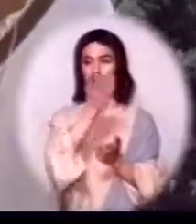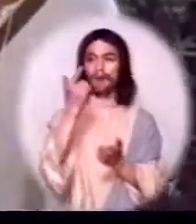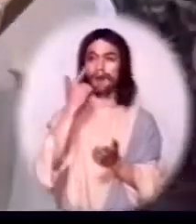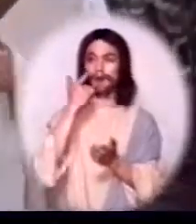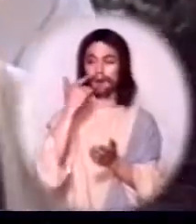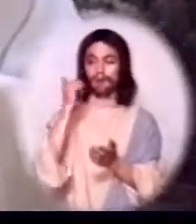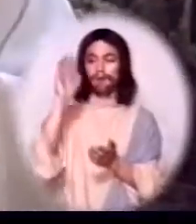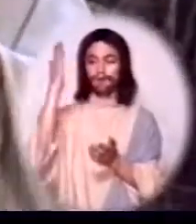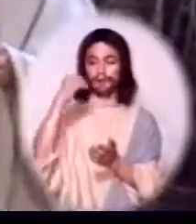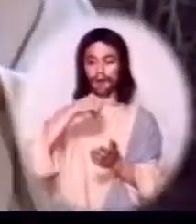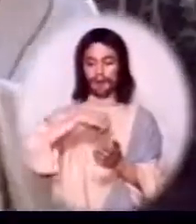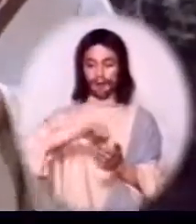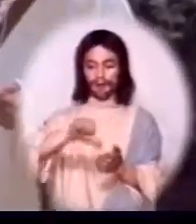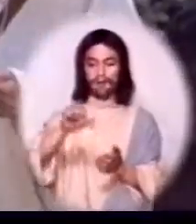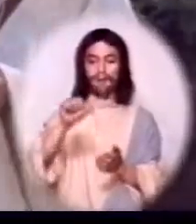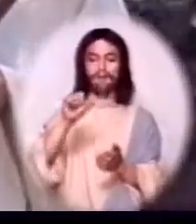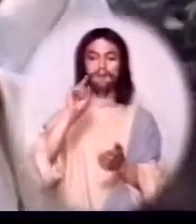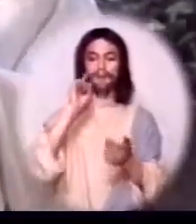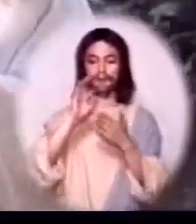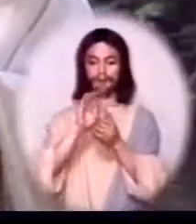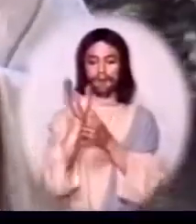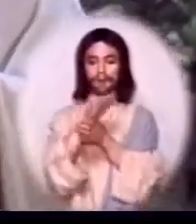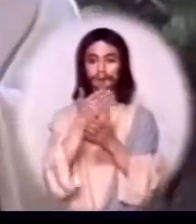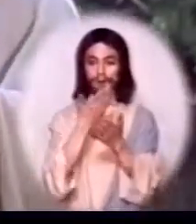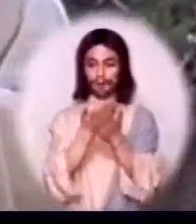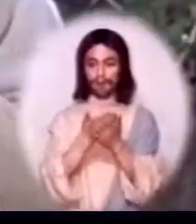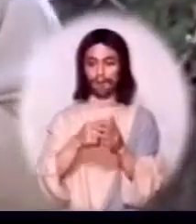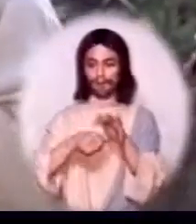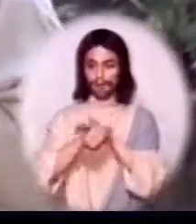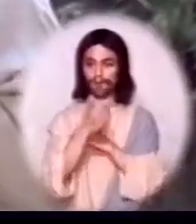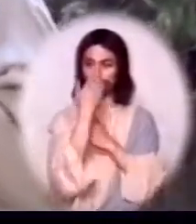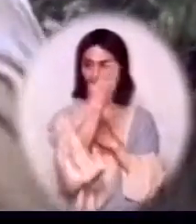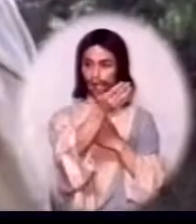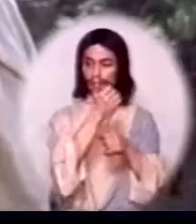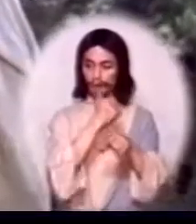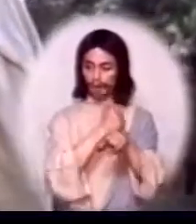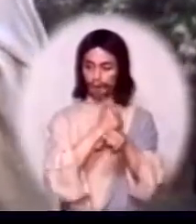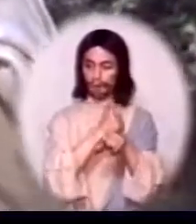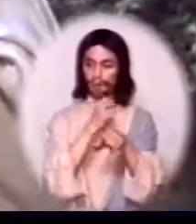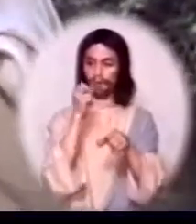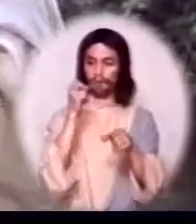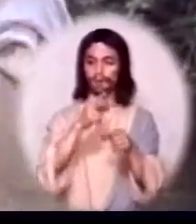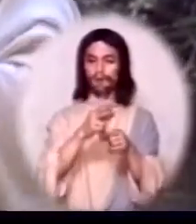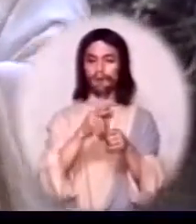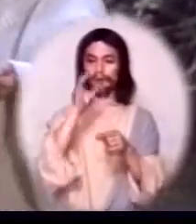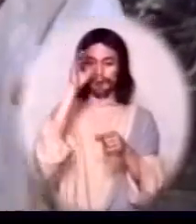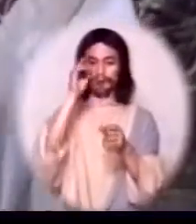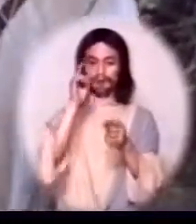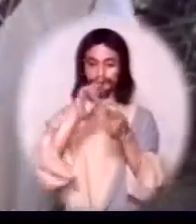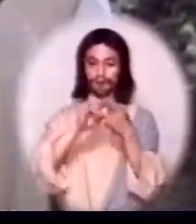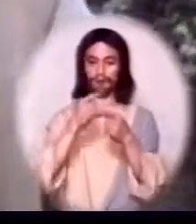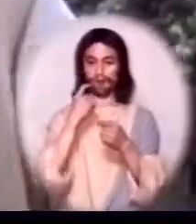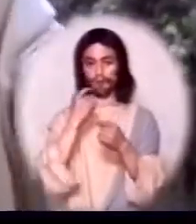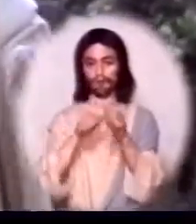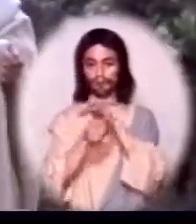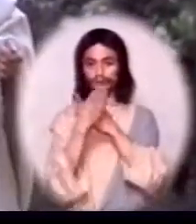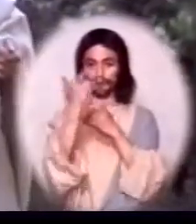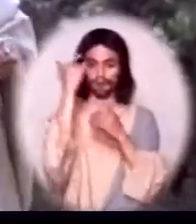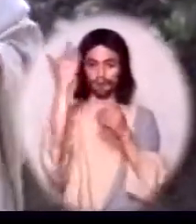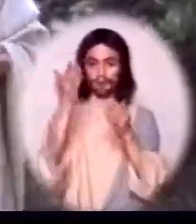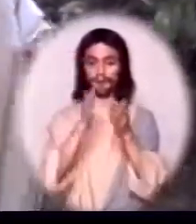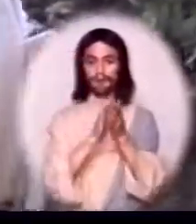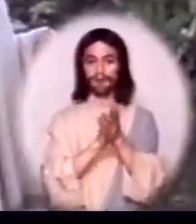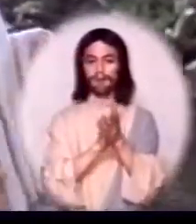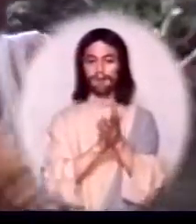너희 중에 아버지가 되어가지고 아들이 생선을 달라 할 때 뱀을 주며 달걀 대신 전갈을 주겠느냐?